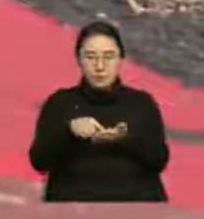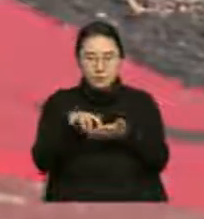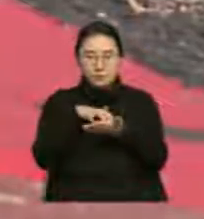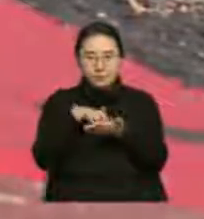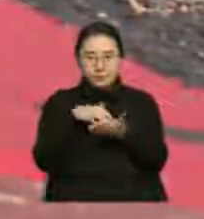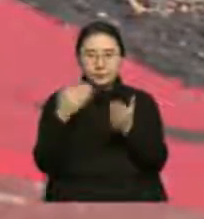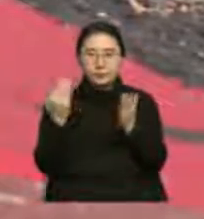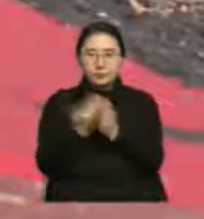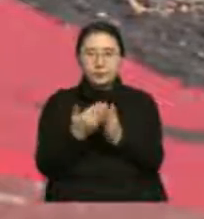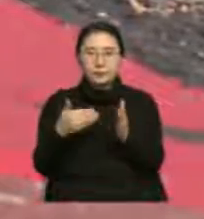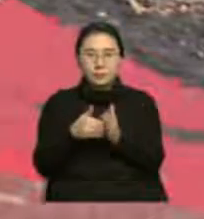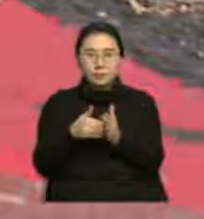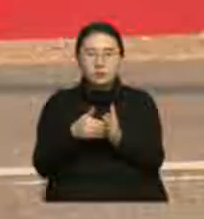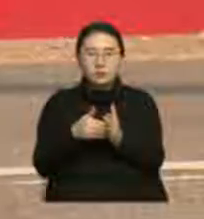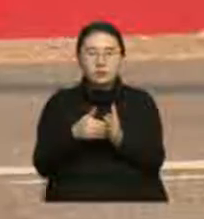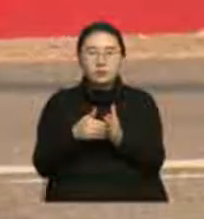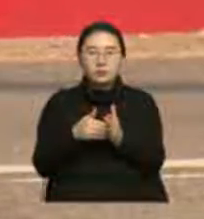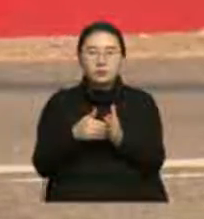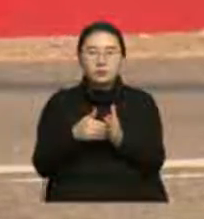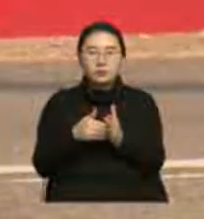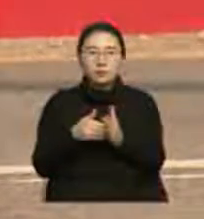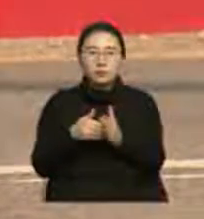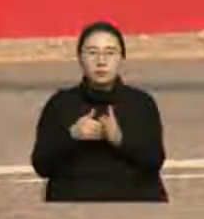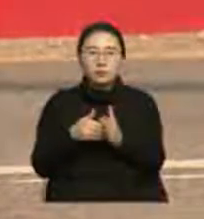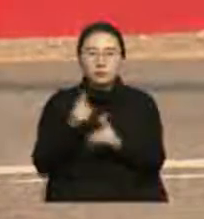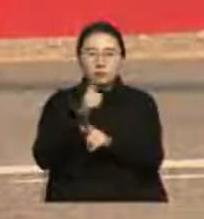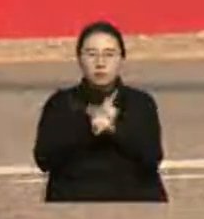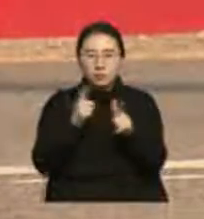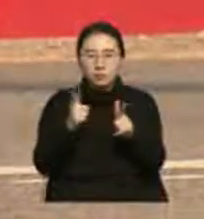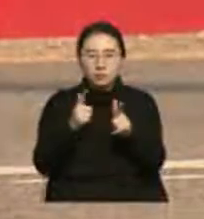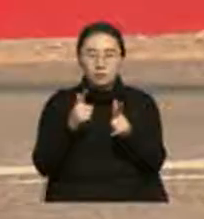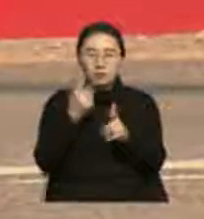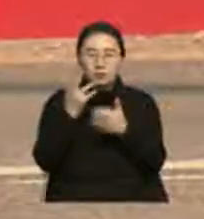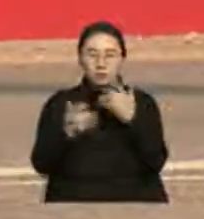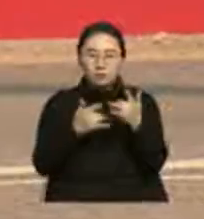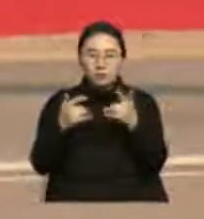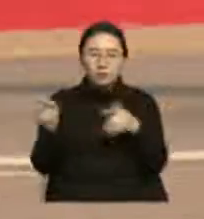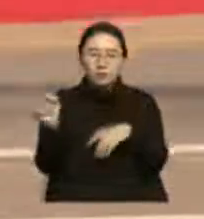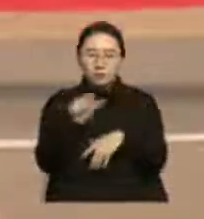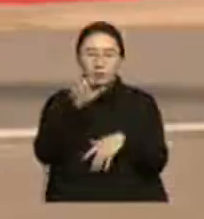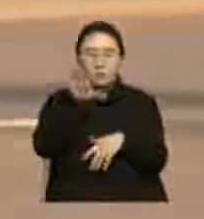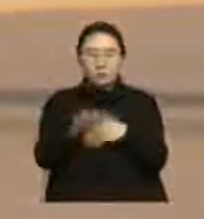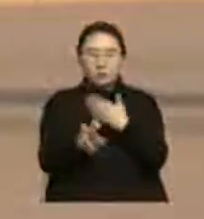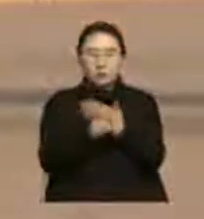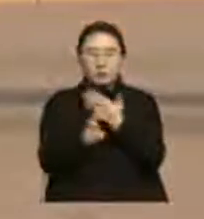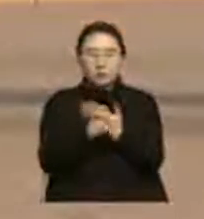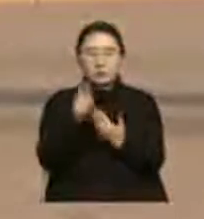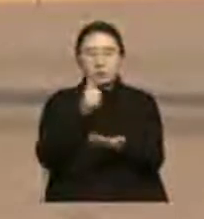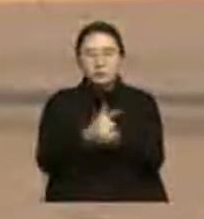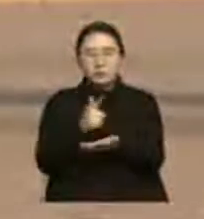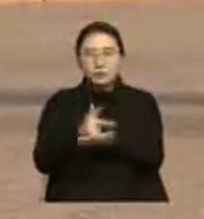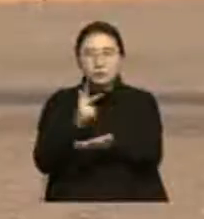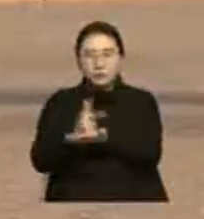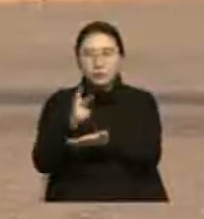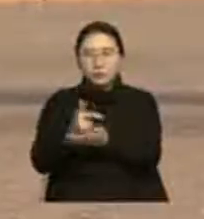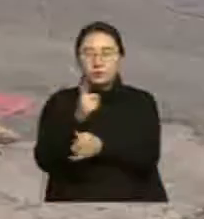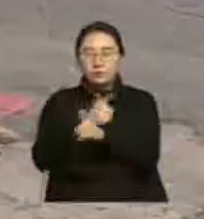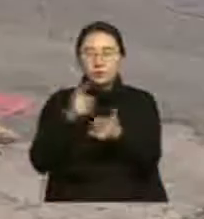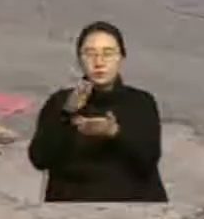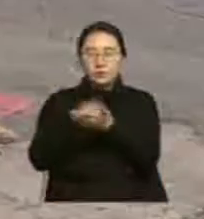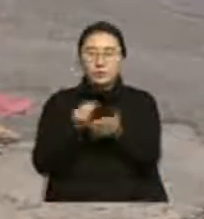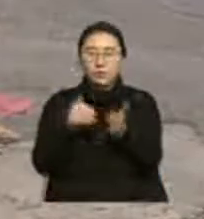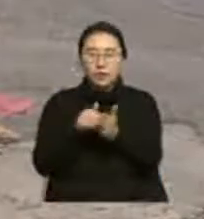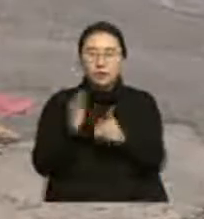집계됐다고 밝혔습니다. 특히 갓길이나 소화전, 소방차량 출동 지역 내 불법 주차 등이 다수를 차지한